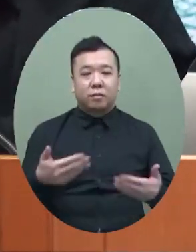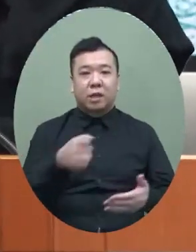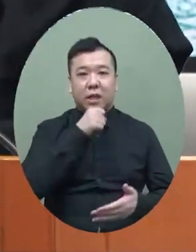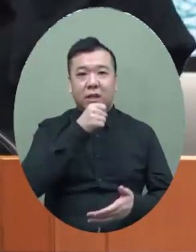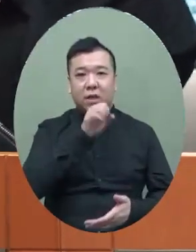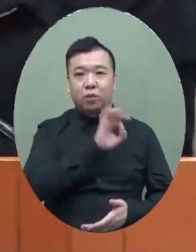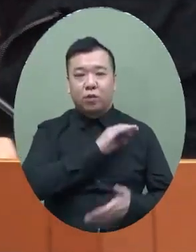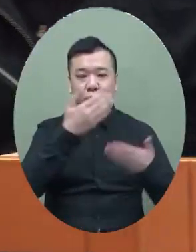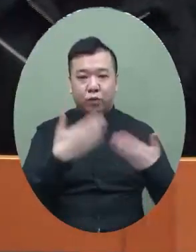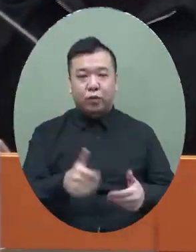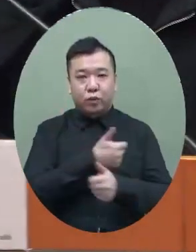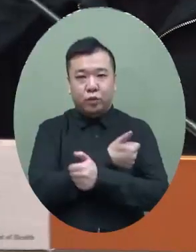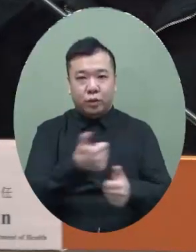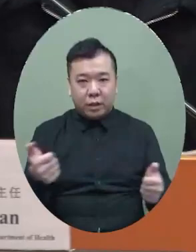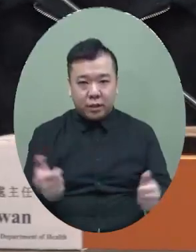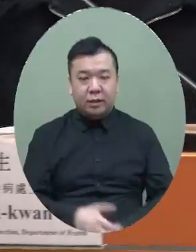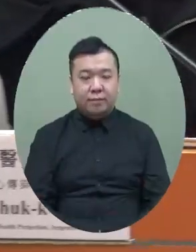記者會到依度完結啦，多謝大家。